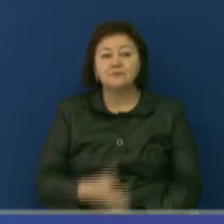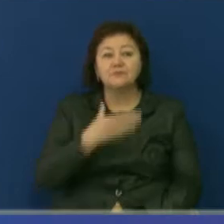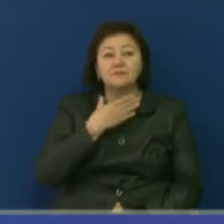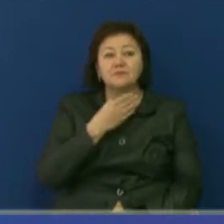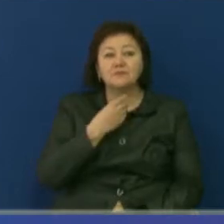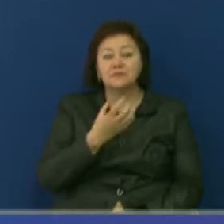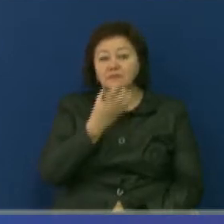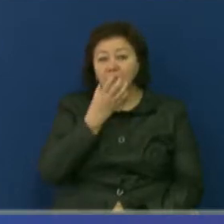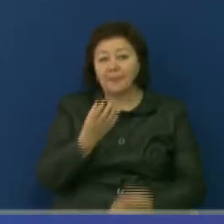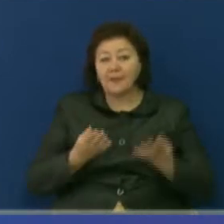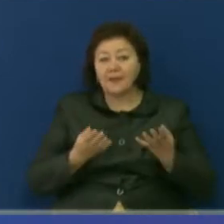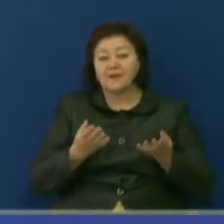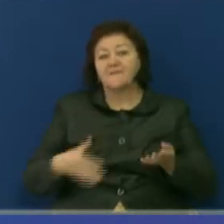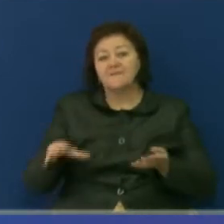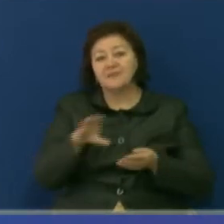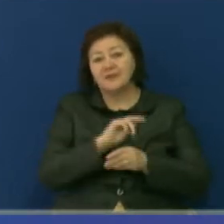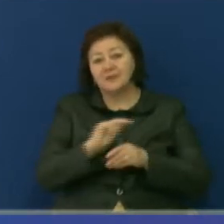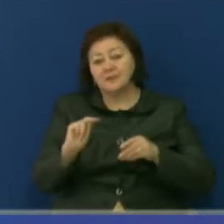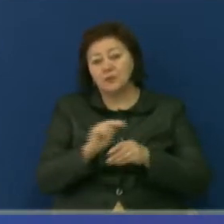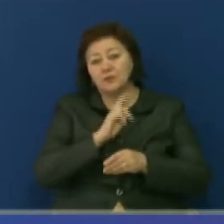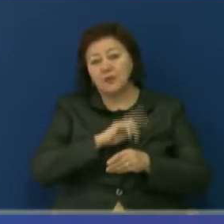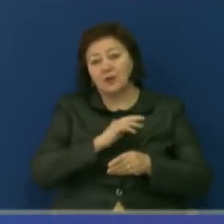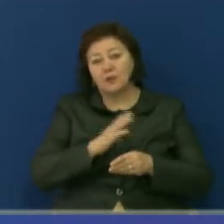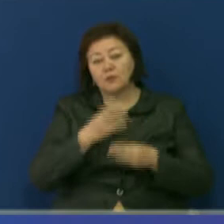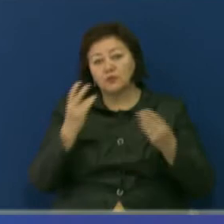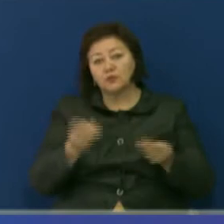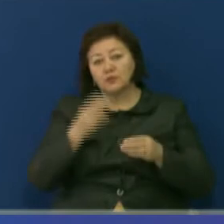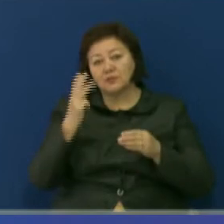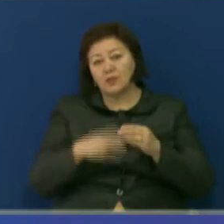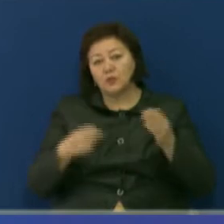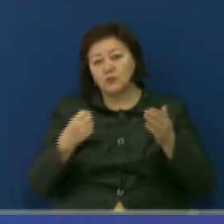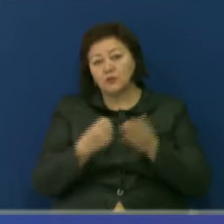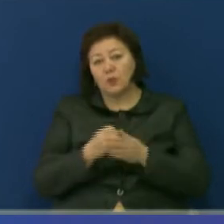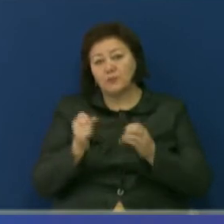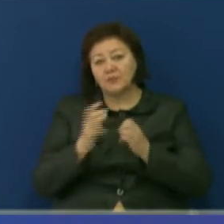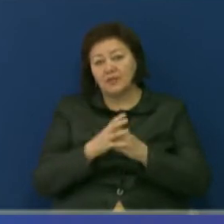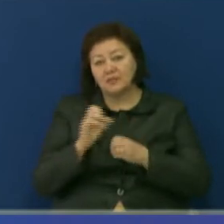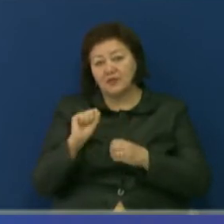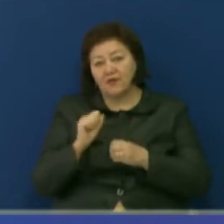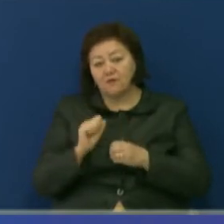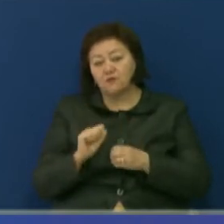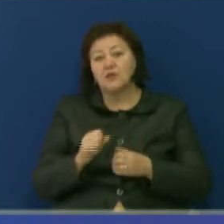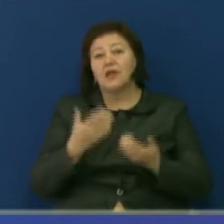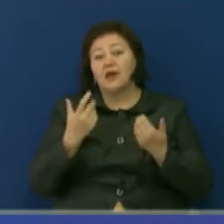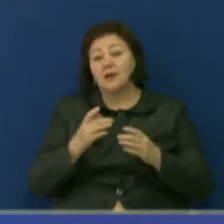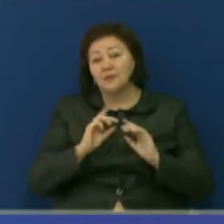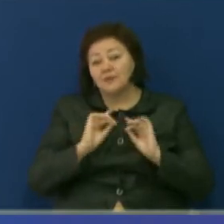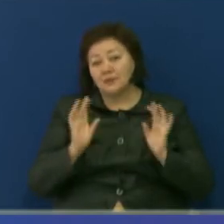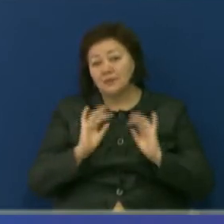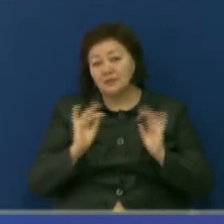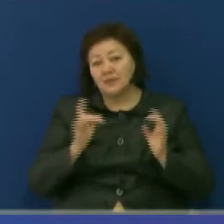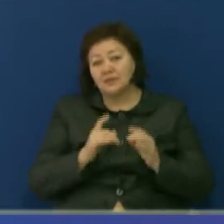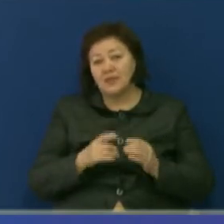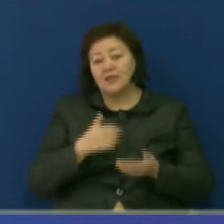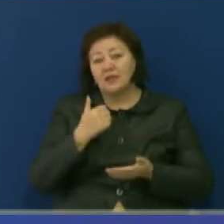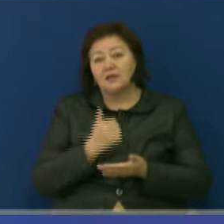Семейдің қазандықтарындағы барлық жөндеу жұмыстары 15 тамызға дейін аяқталуы тиіс. Қаламызға жұмыс сапармен келген Шығыс Қазақстан облысының әкімі Даниал